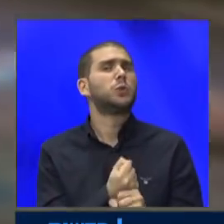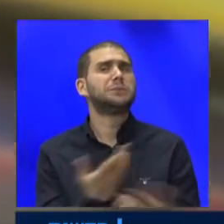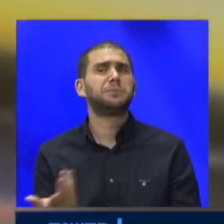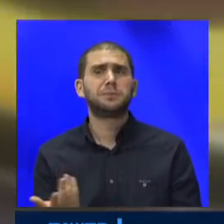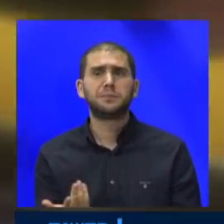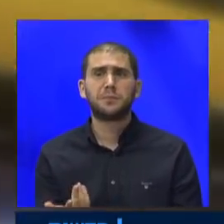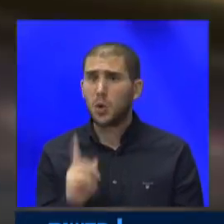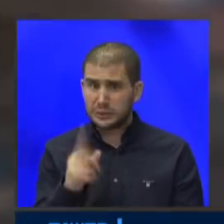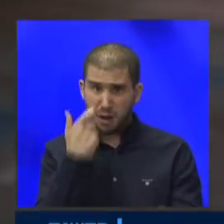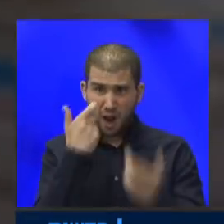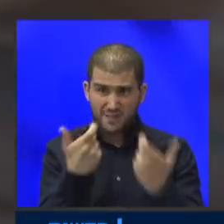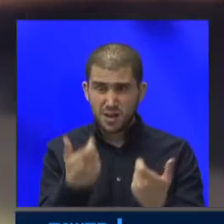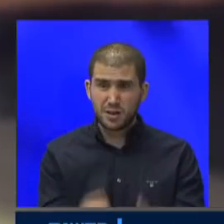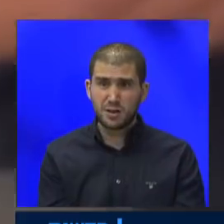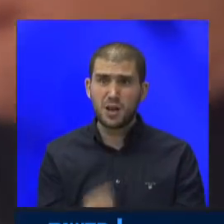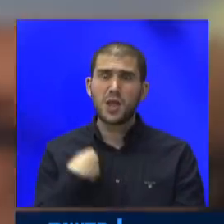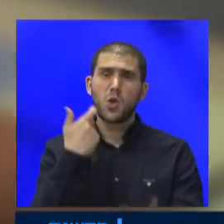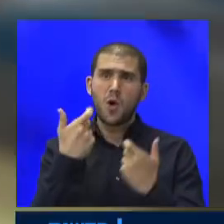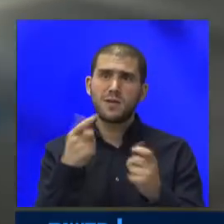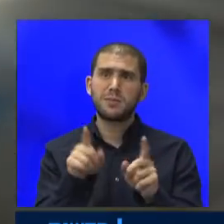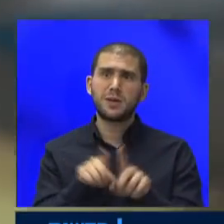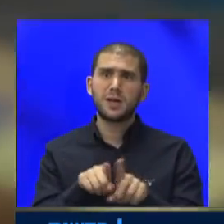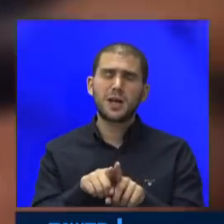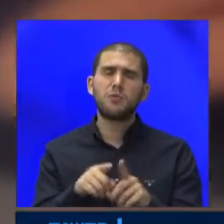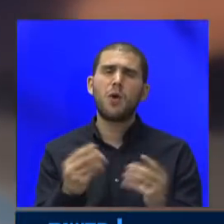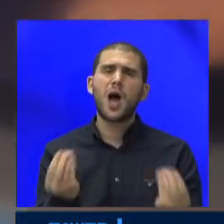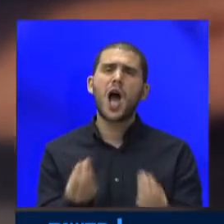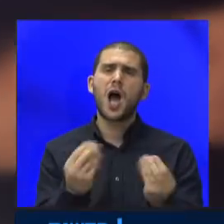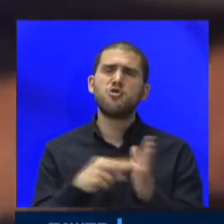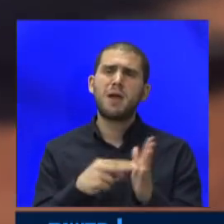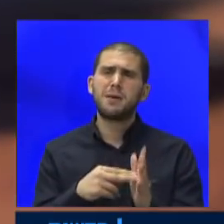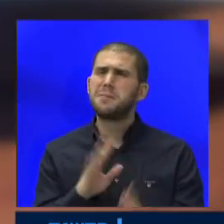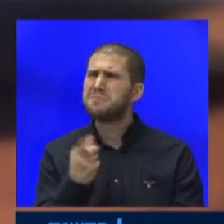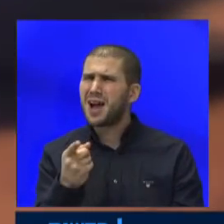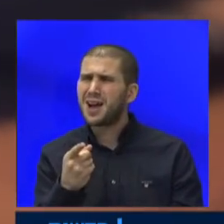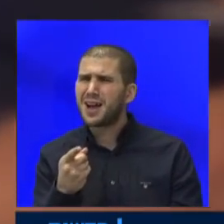לאכוף? אנחנו עושים כלים חשמליים. מה אתם?